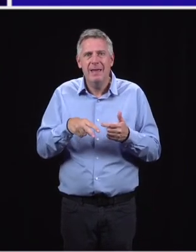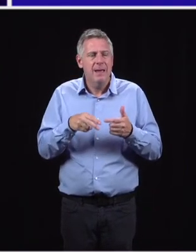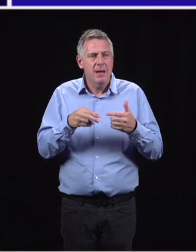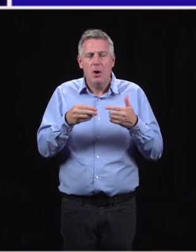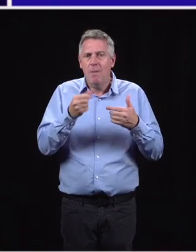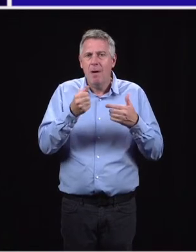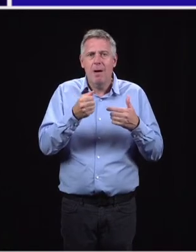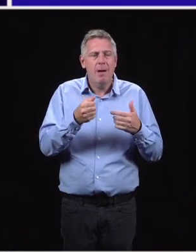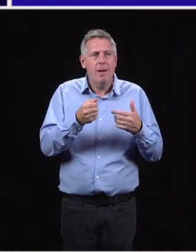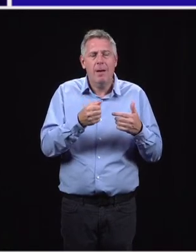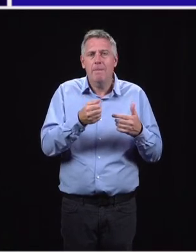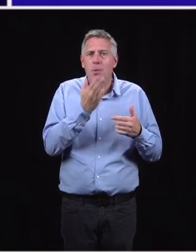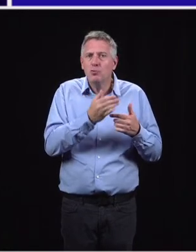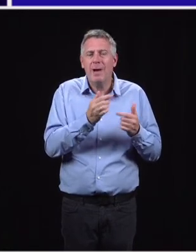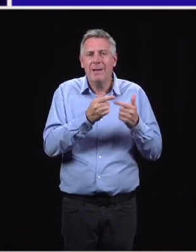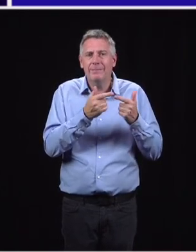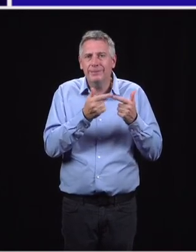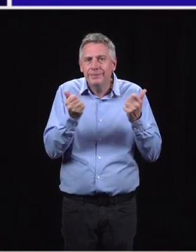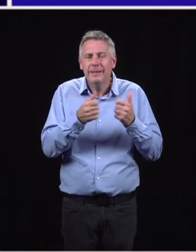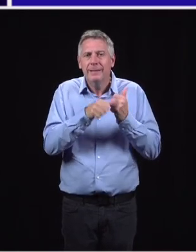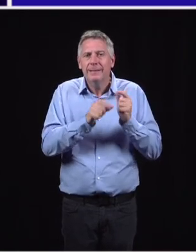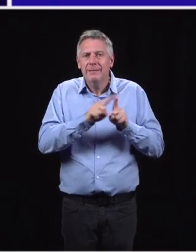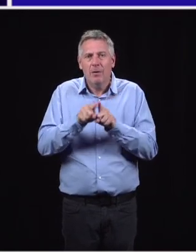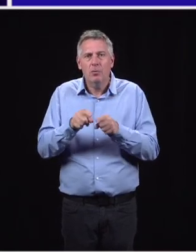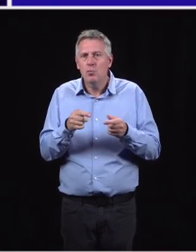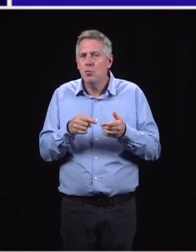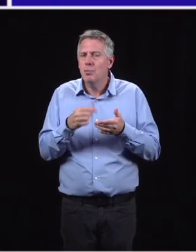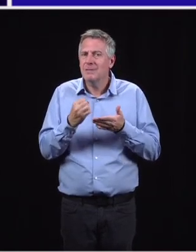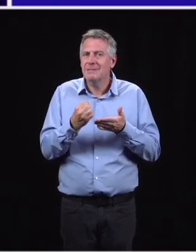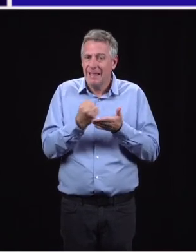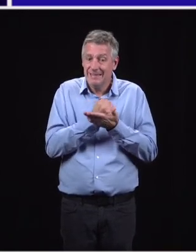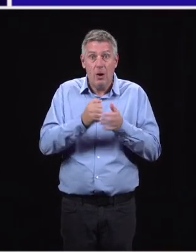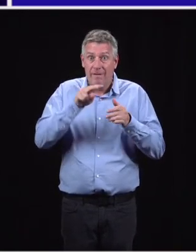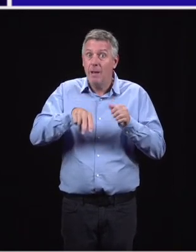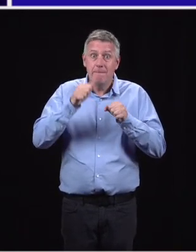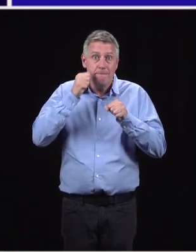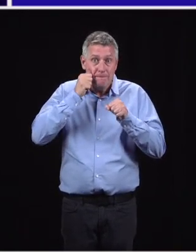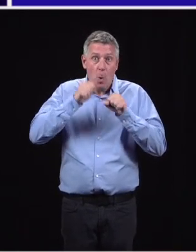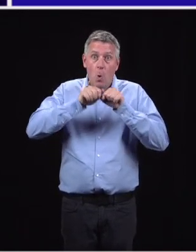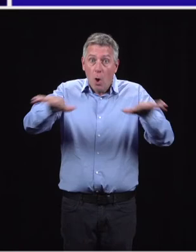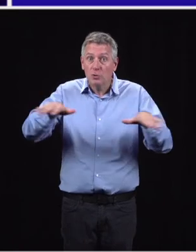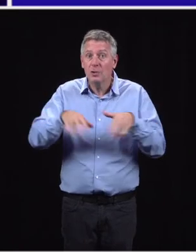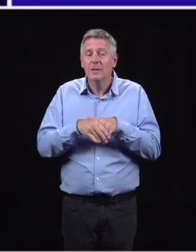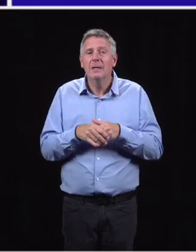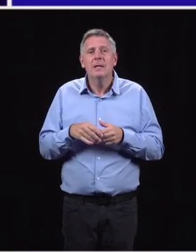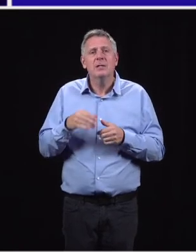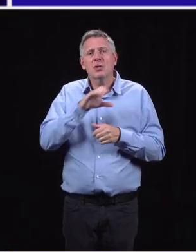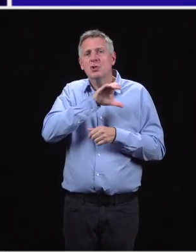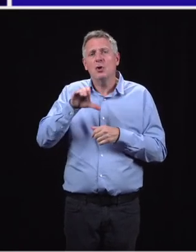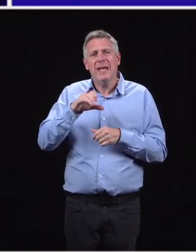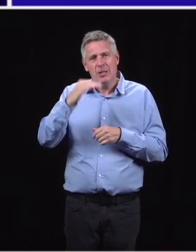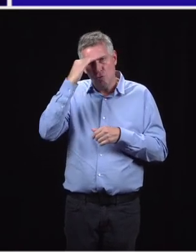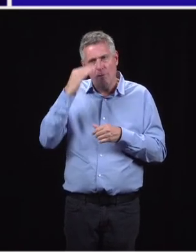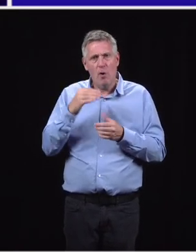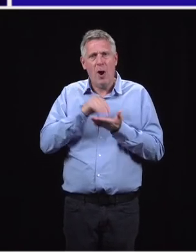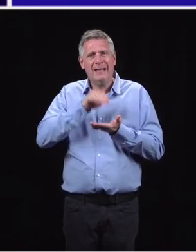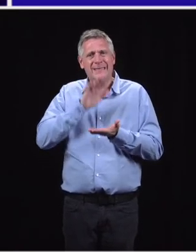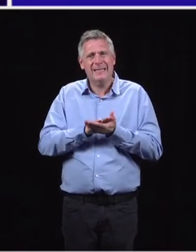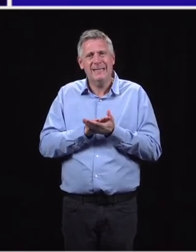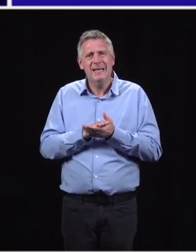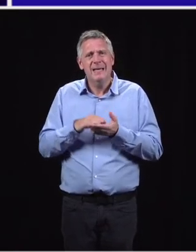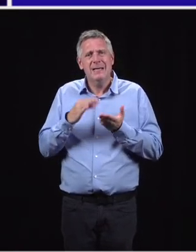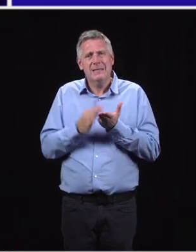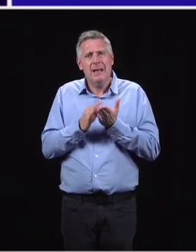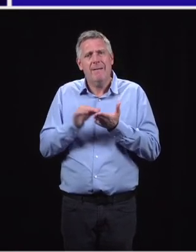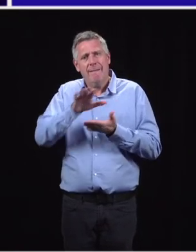types d'approches en fait et ce qui fait que là on l'a lancé il y a pas si longtemps on est très content parce qu'on aille on a une centaine de chauffeurs qui sont inscrits sont plateforme plus de 400